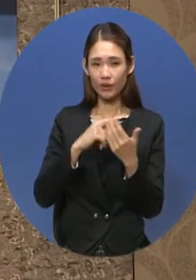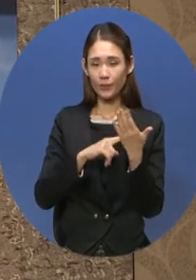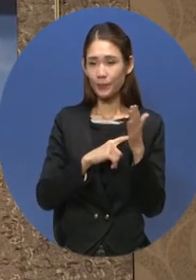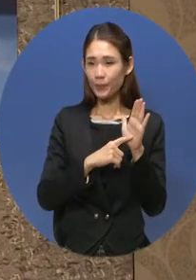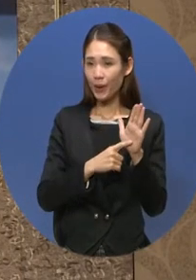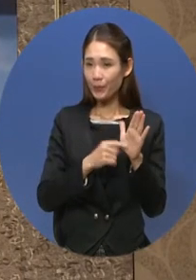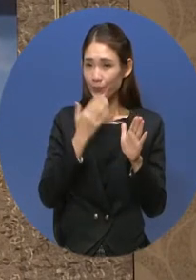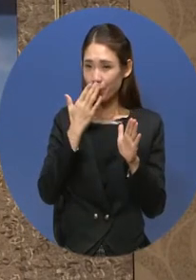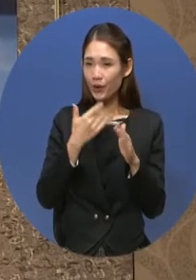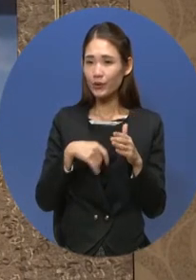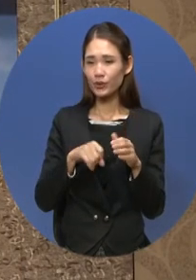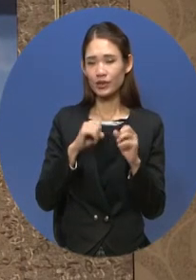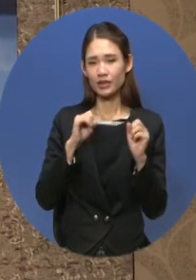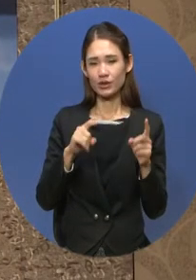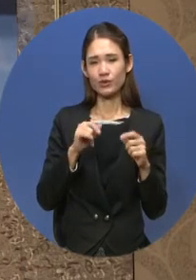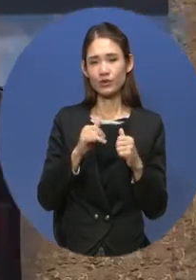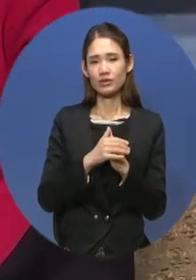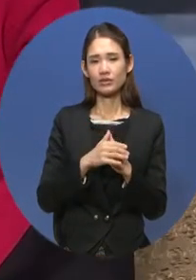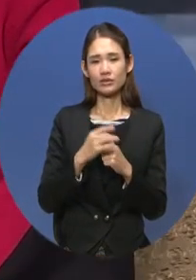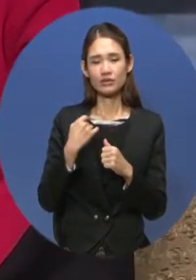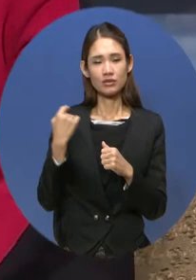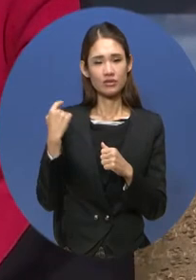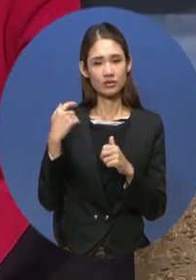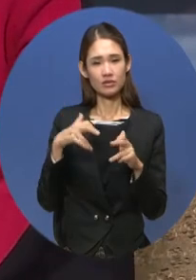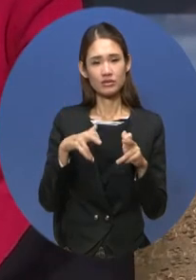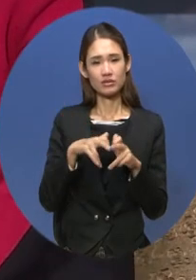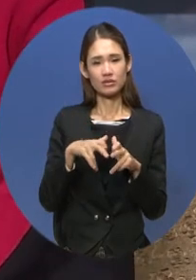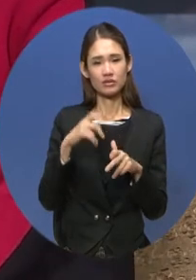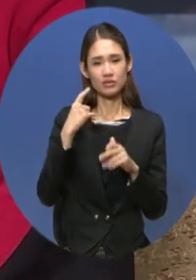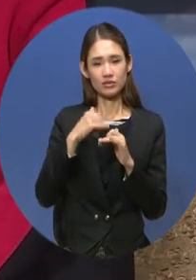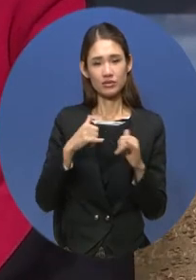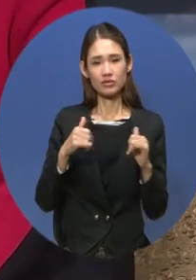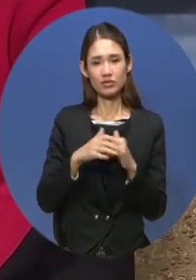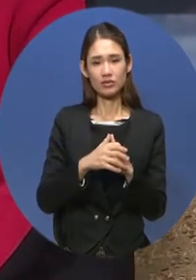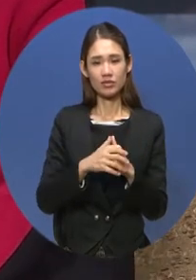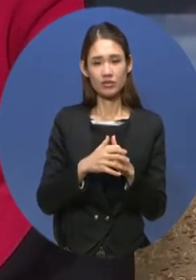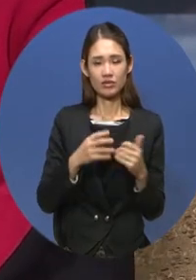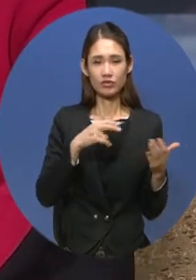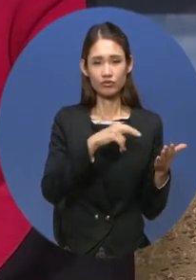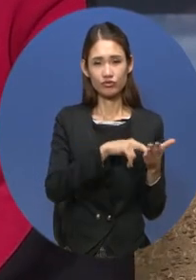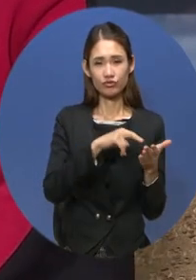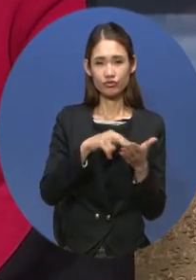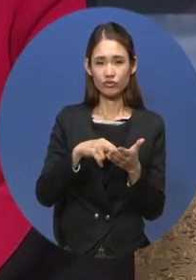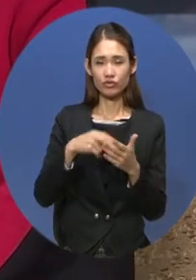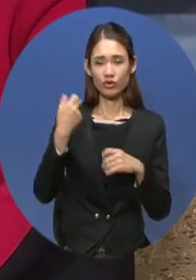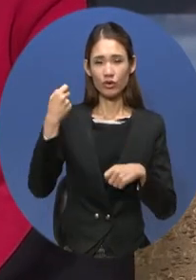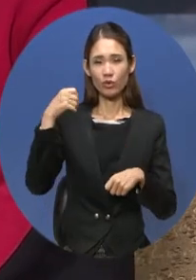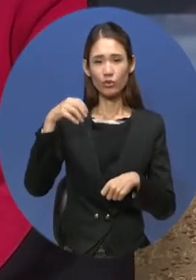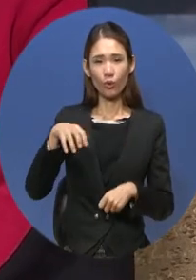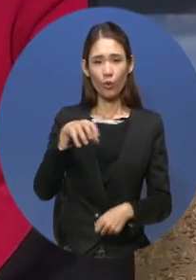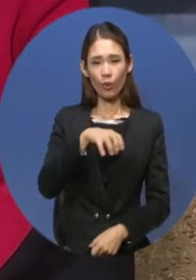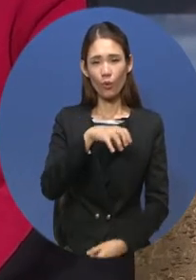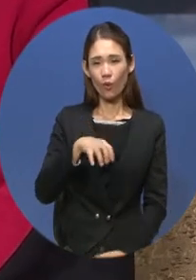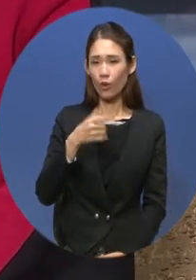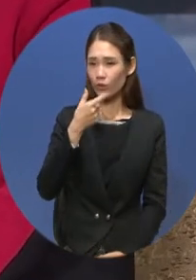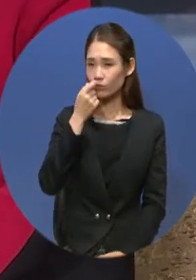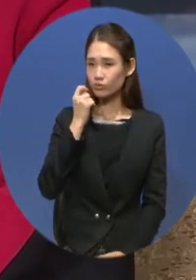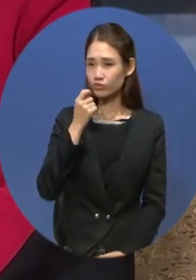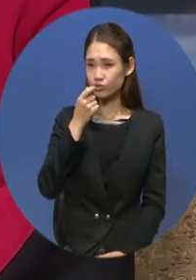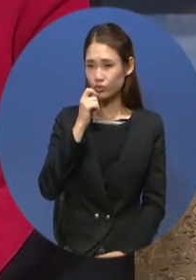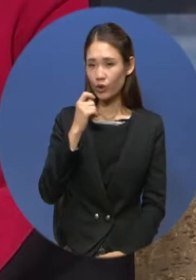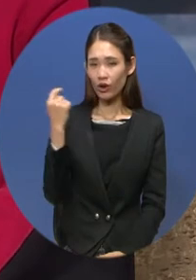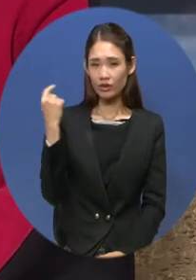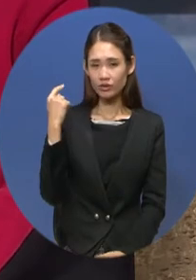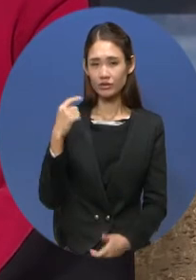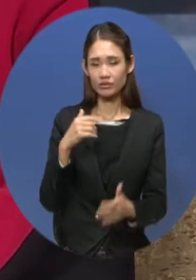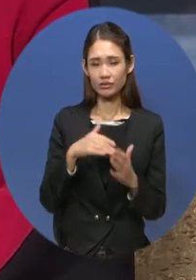있는 기회도 좀 주고 그렇죠. 그러니까 네. 제가 듣기로는 이 장애 예술인 분들이 설 그 무대가 굉장히 부족하다. 그렇죠.